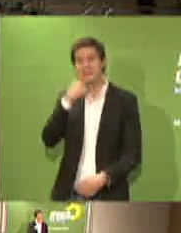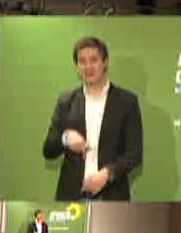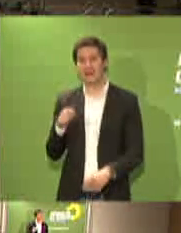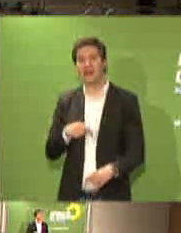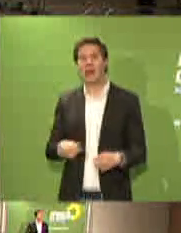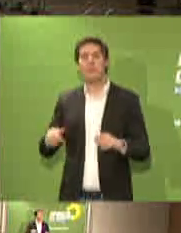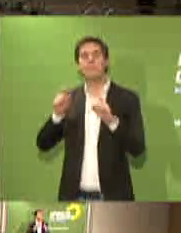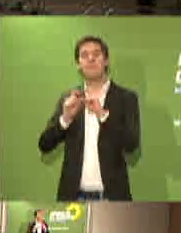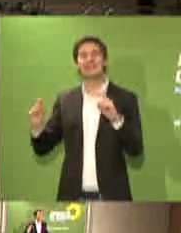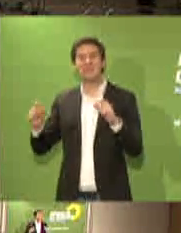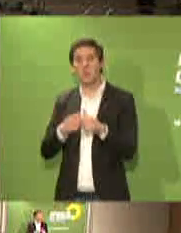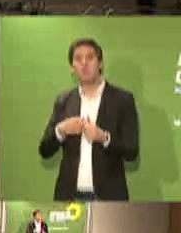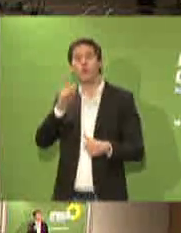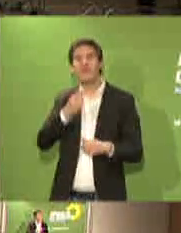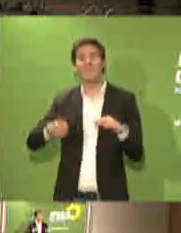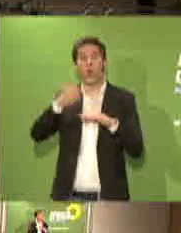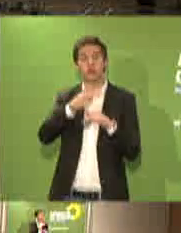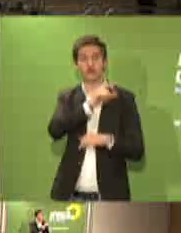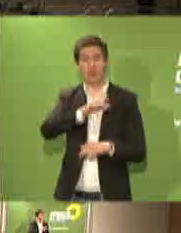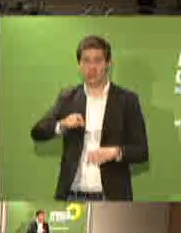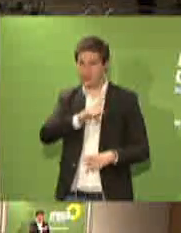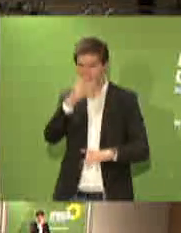Vorstandsmitglieder, die Delegierte sind nicht vergessen.